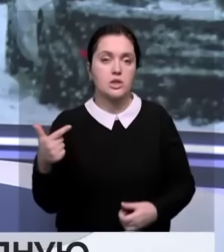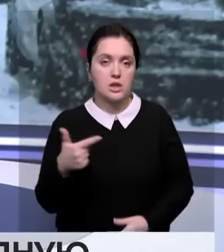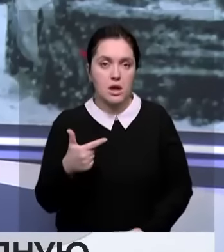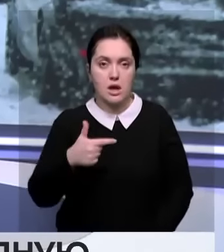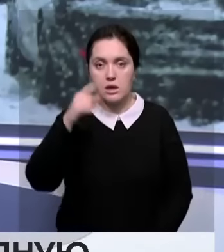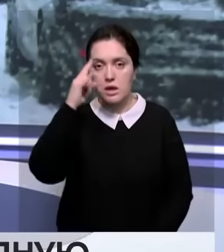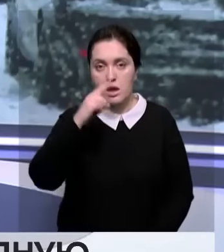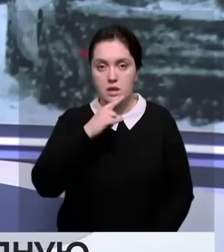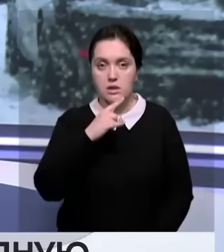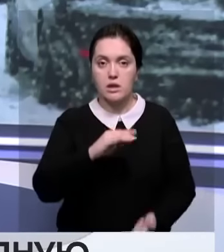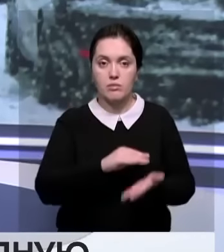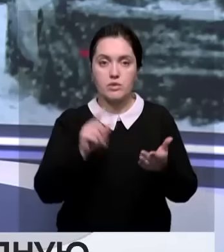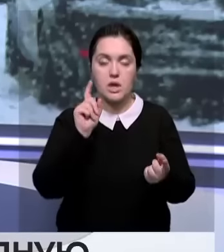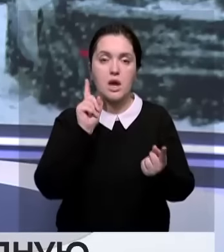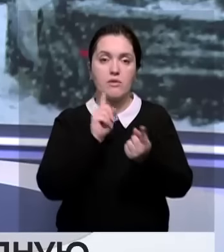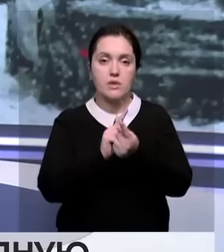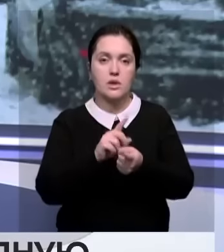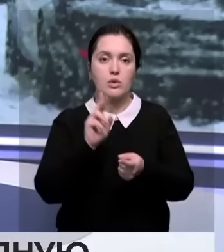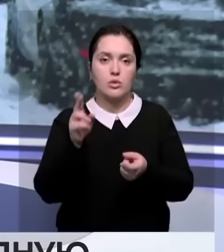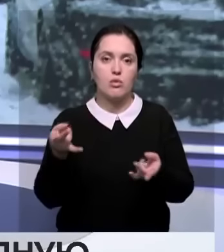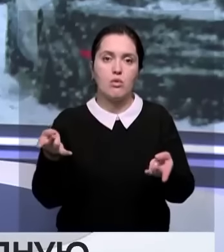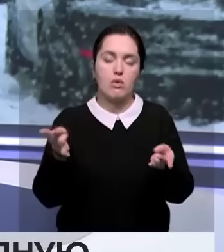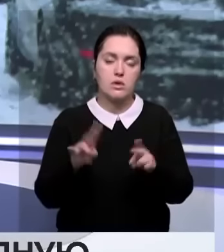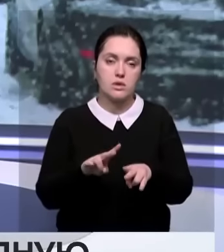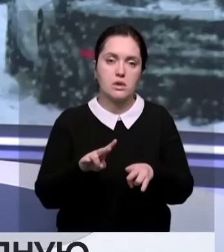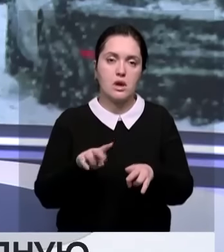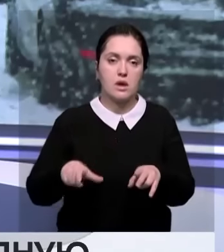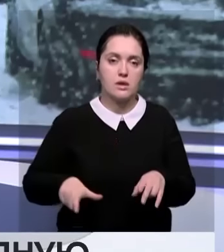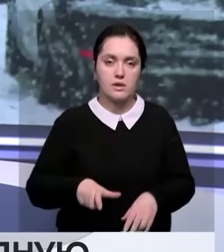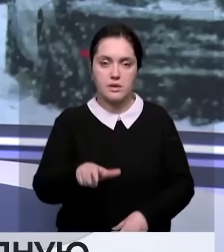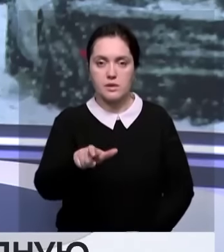наши соотечественники. Юлия Тужилкина встретилась с теми, кто застрял на обочине.